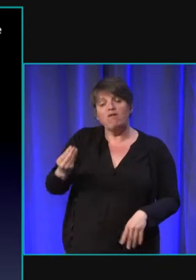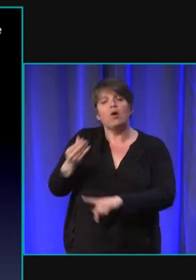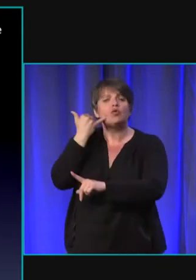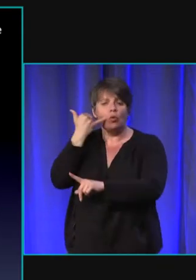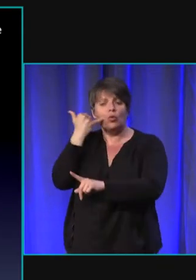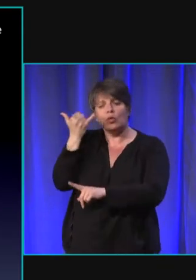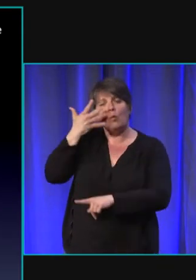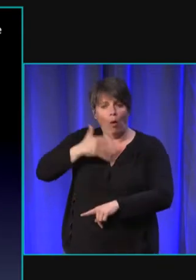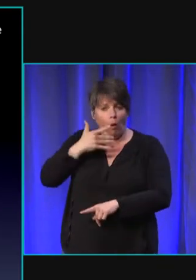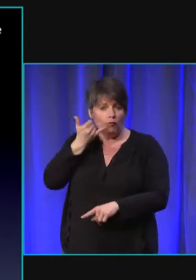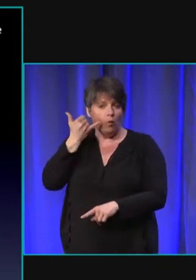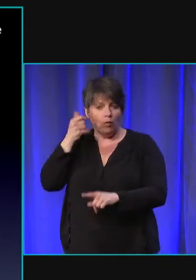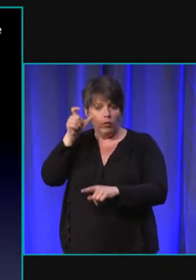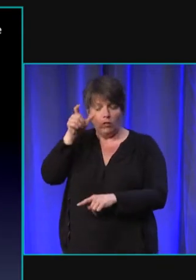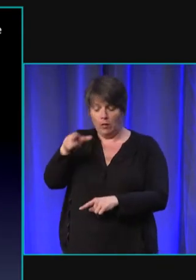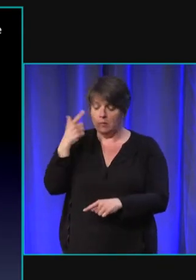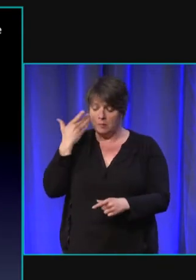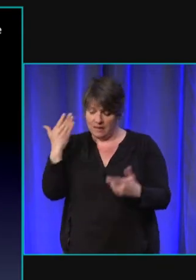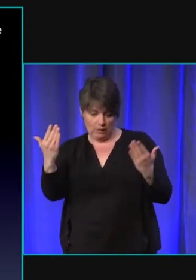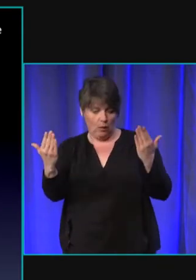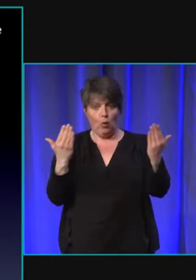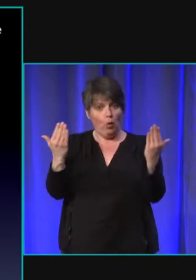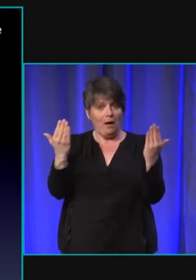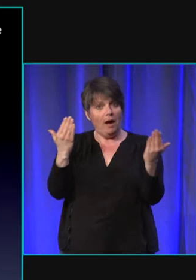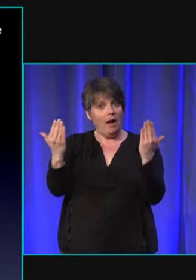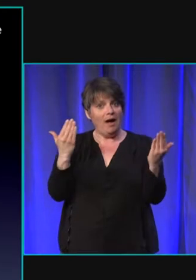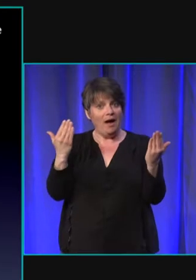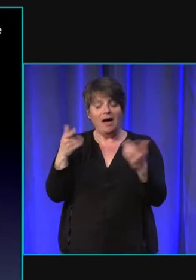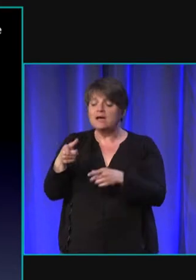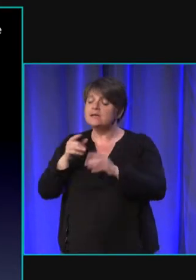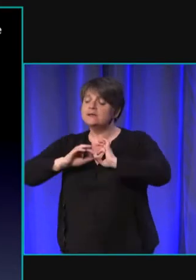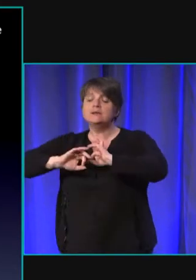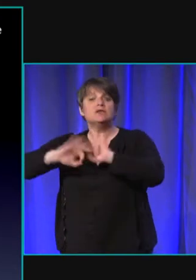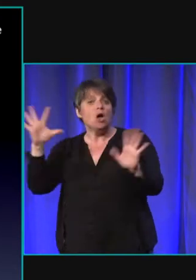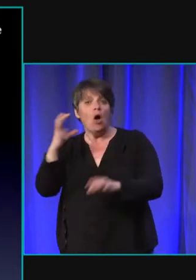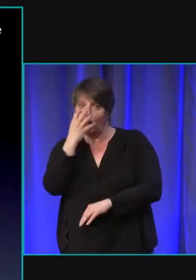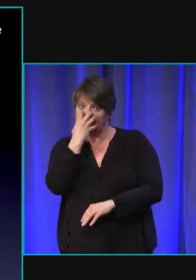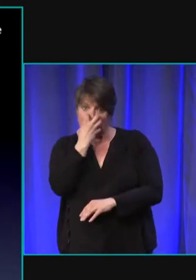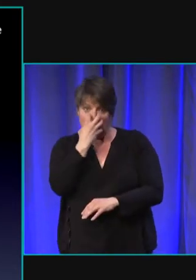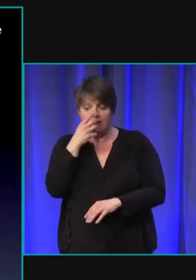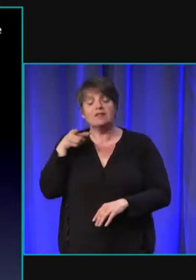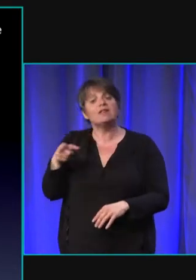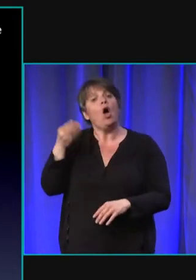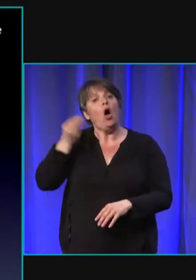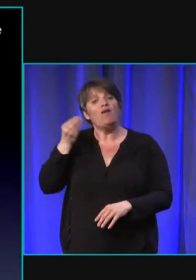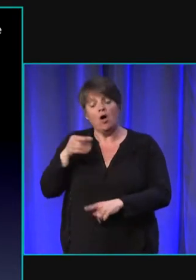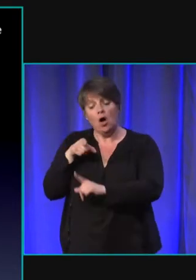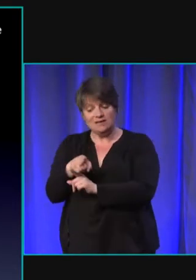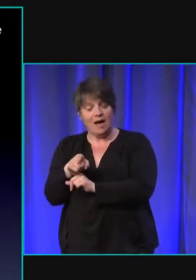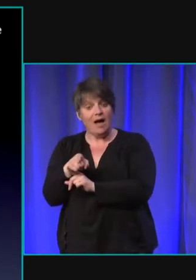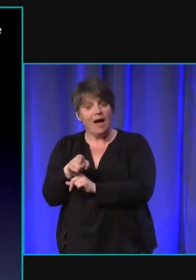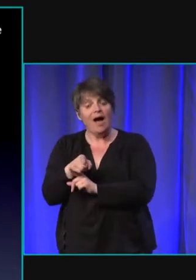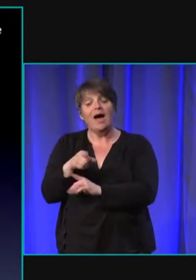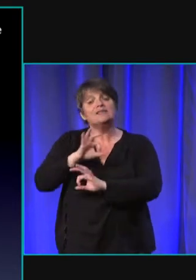ici, vous voyez que si on regarde au niveau anaérobie, les enfants utilisent beaucoup moins leur